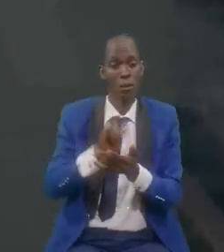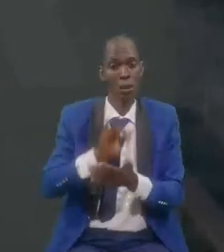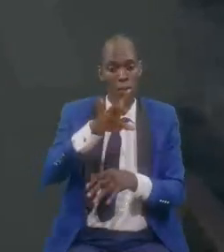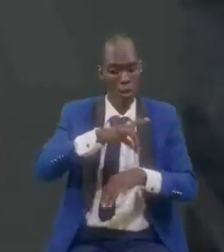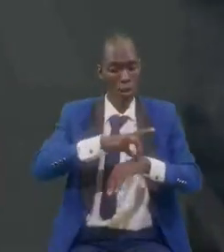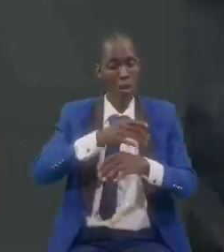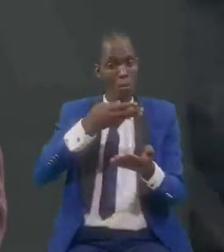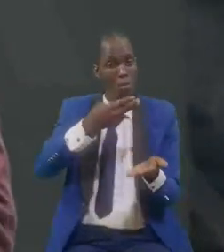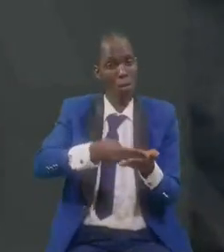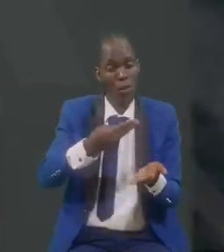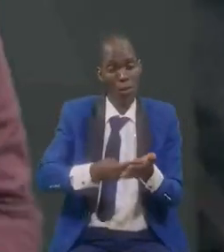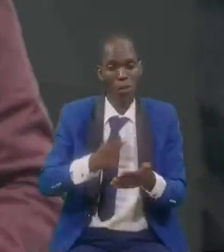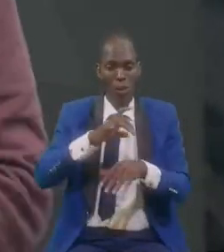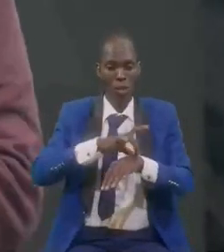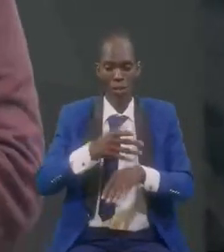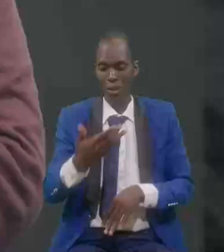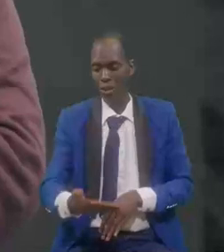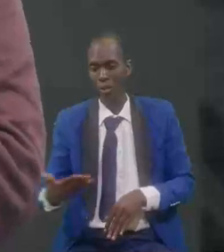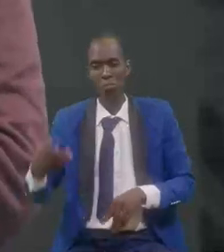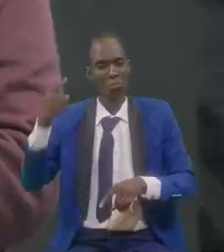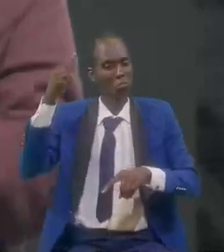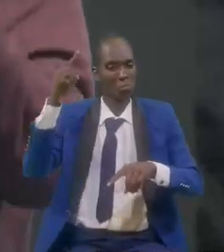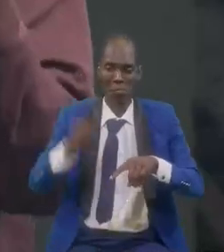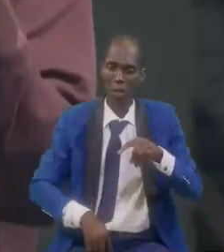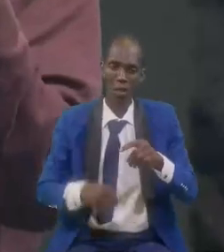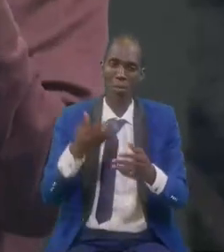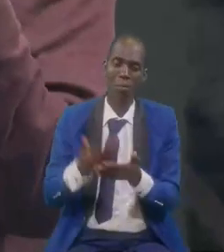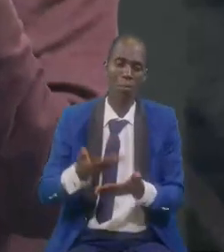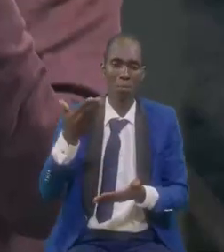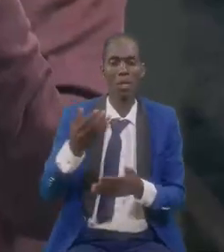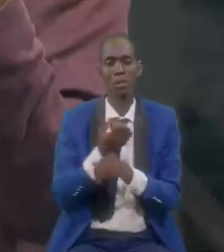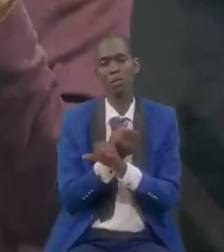Que ton ayant terrestre, tes ressources terrestres,